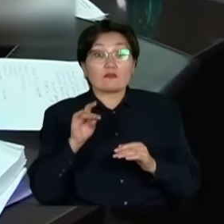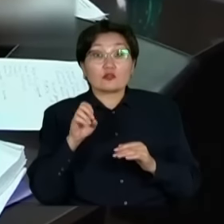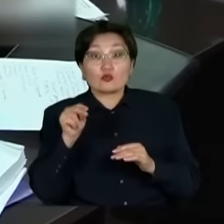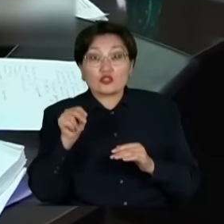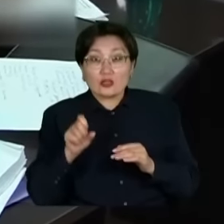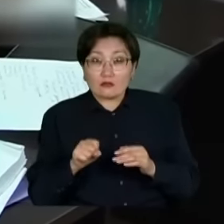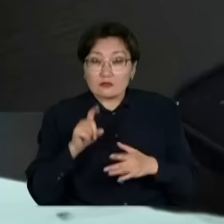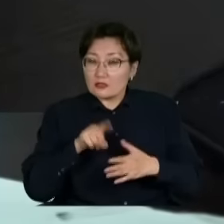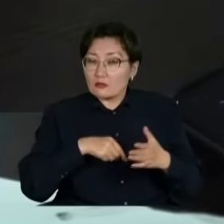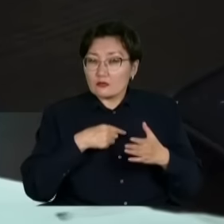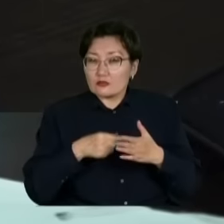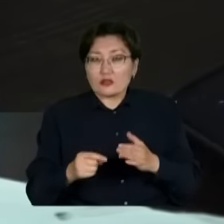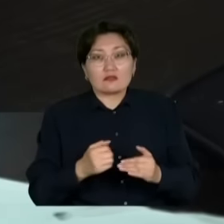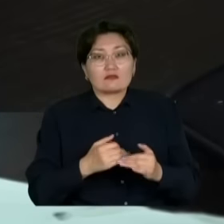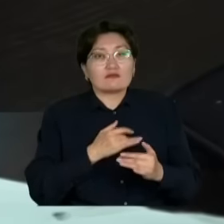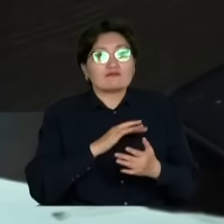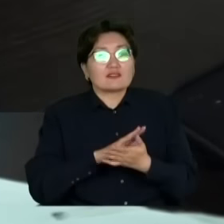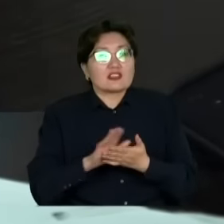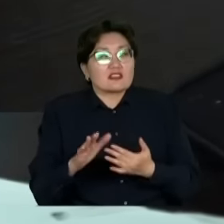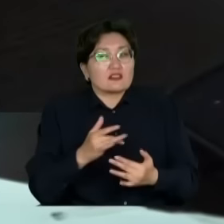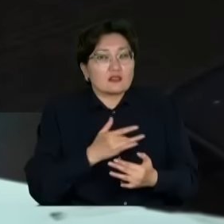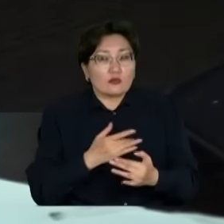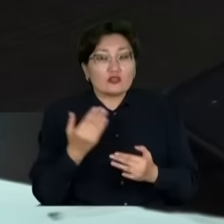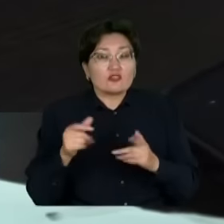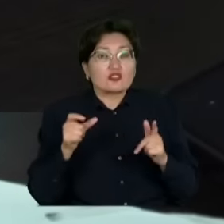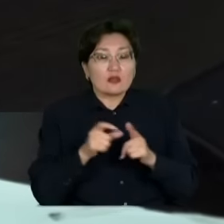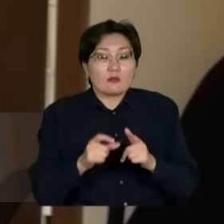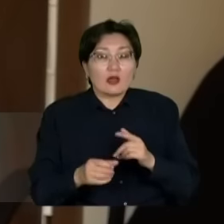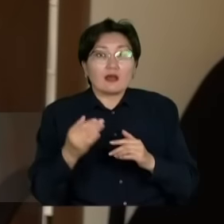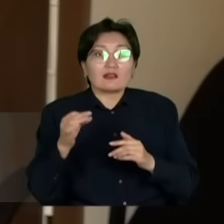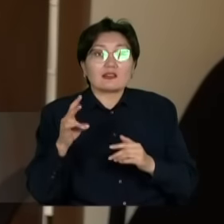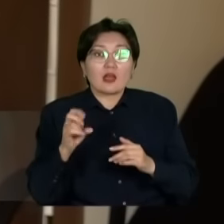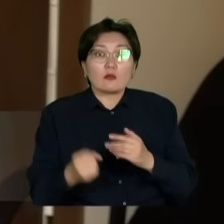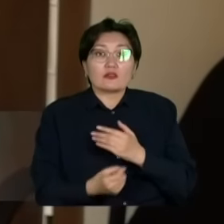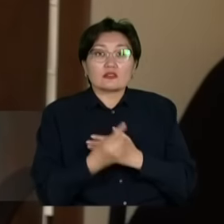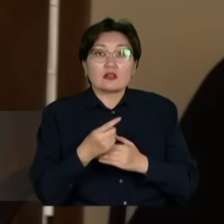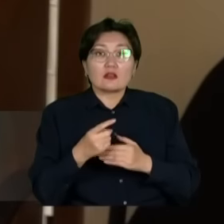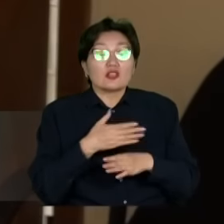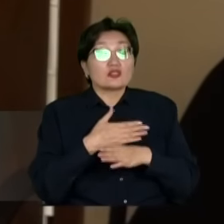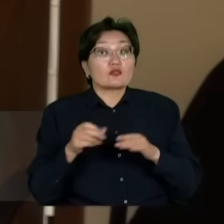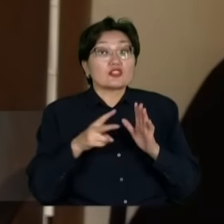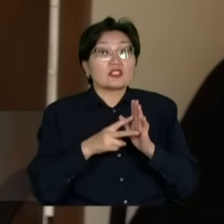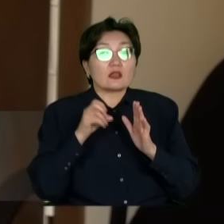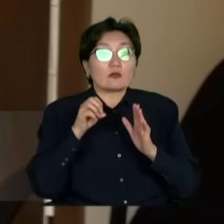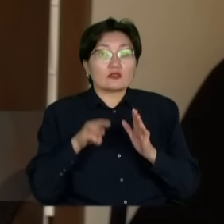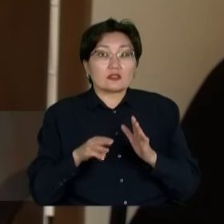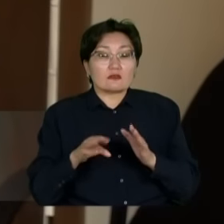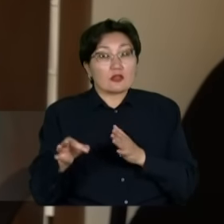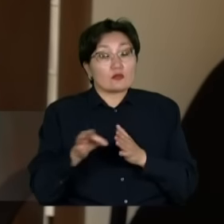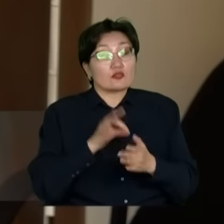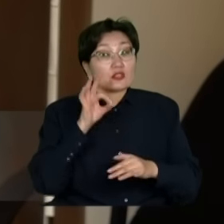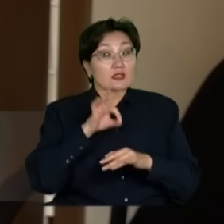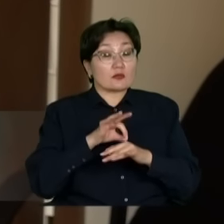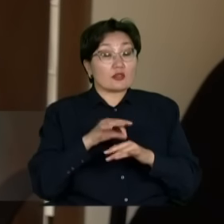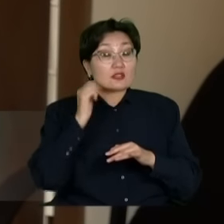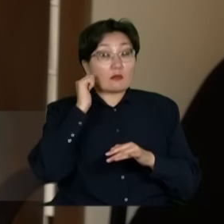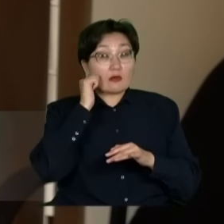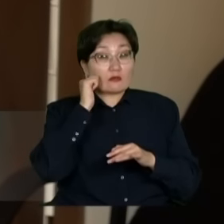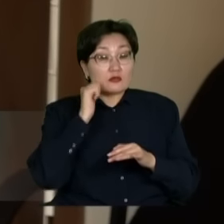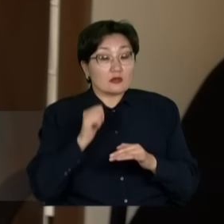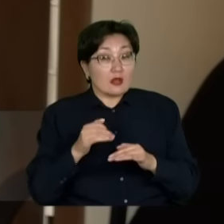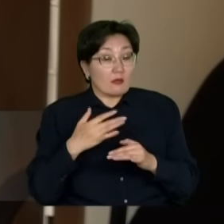не верит искренности её слов Она появилась просто спустя 7 лет резко заболела башка хотя она